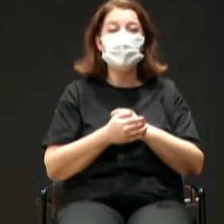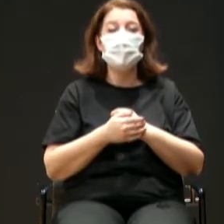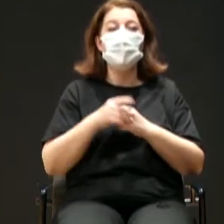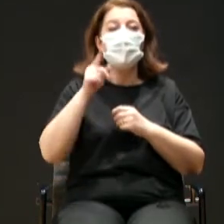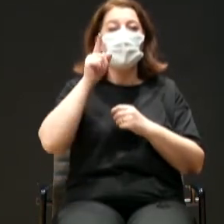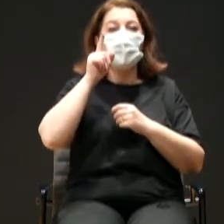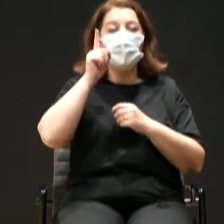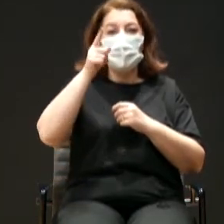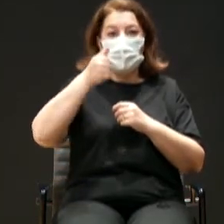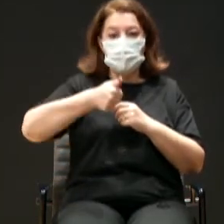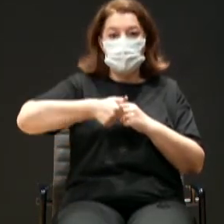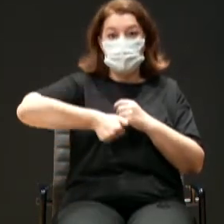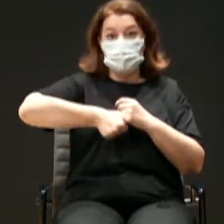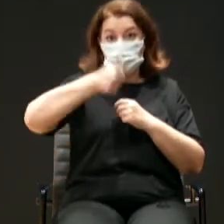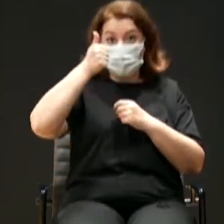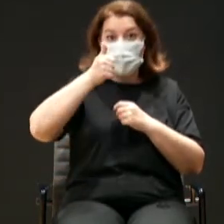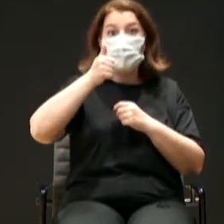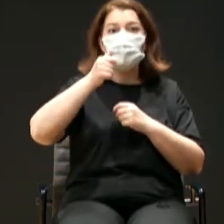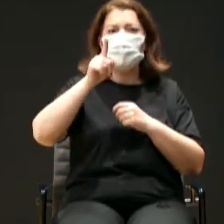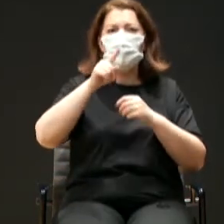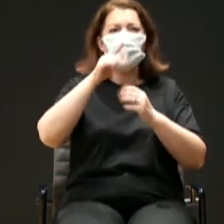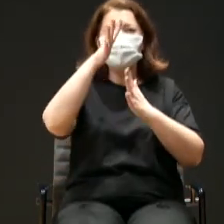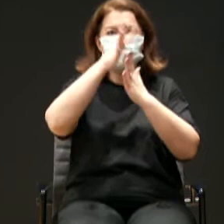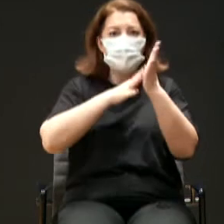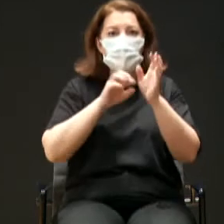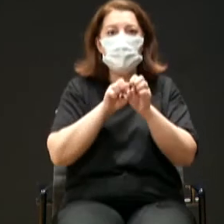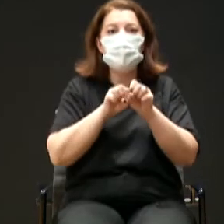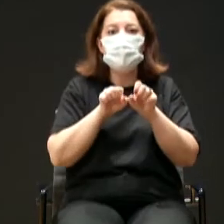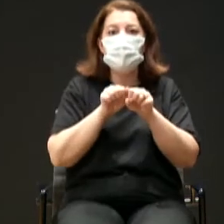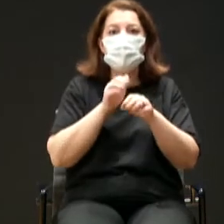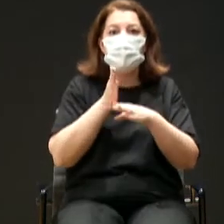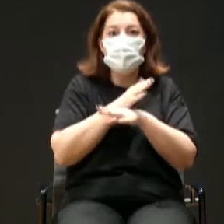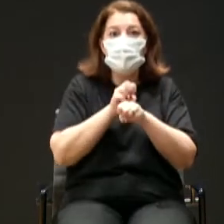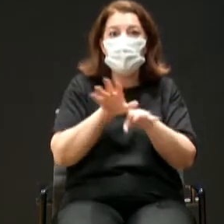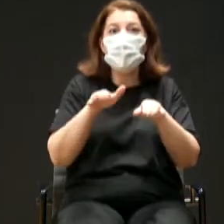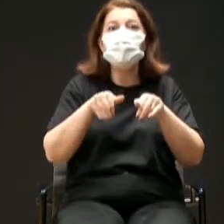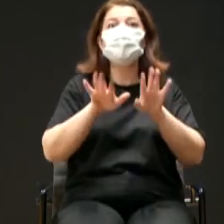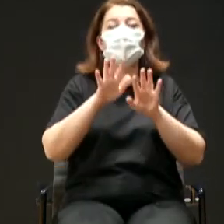sayfasında bunları yayınlamamaya başladı. Bu rakamları o güne kadar oradan aldık.